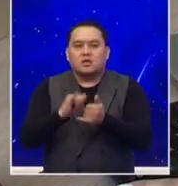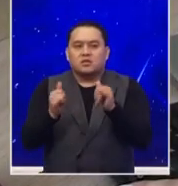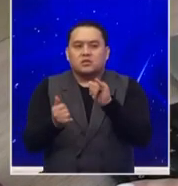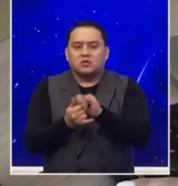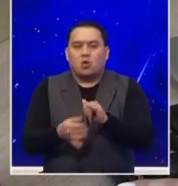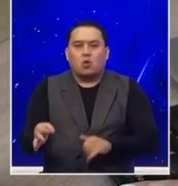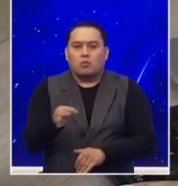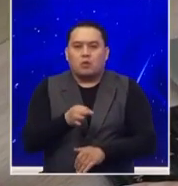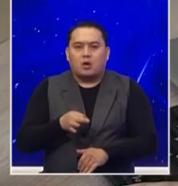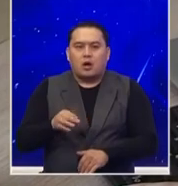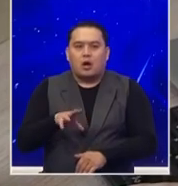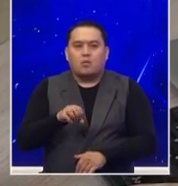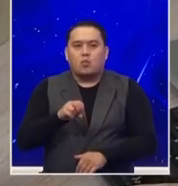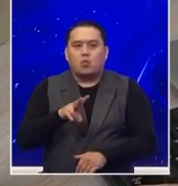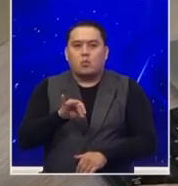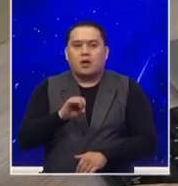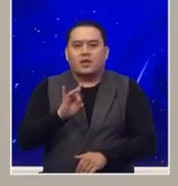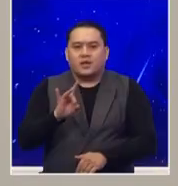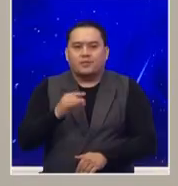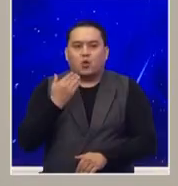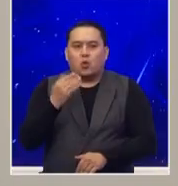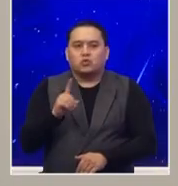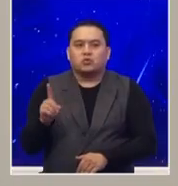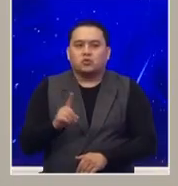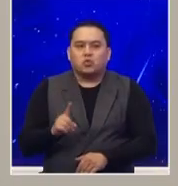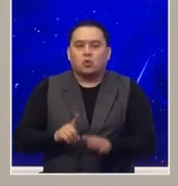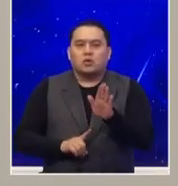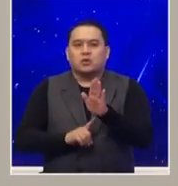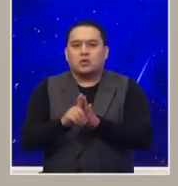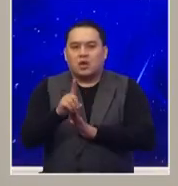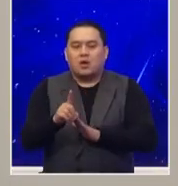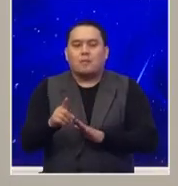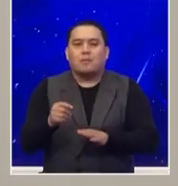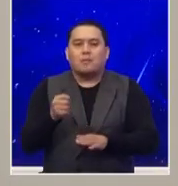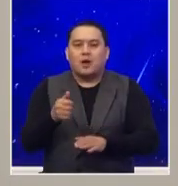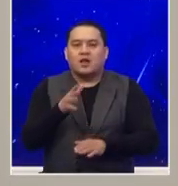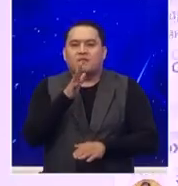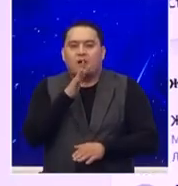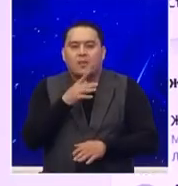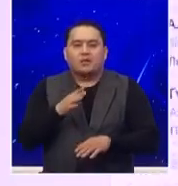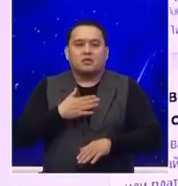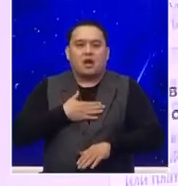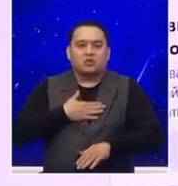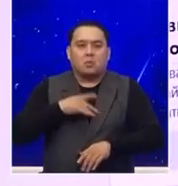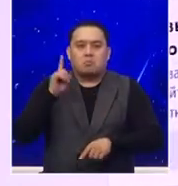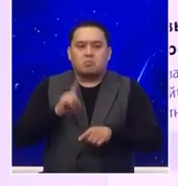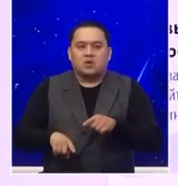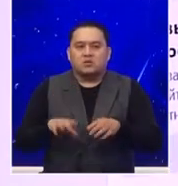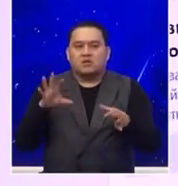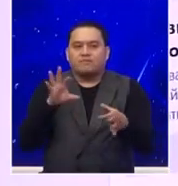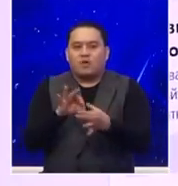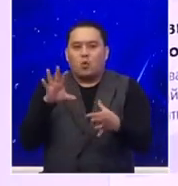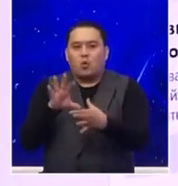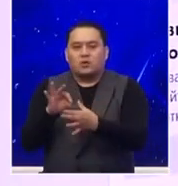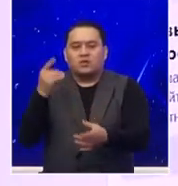Восточно-Казахстанской области Абубакир Кайран. Несмотря на то, что челлендж начался совсем недавно, наши соотечественники быстро подхватили